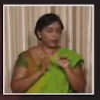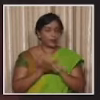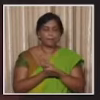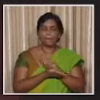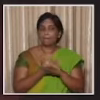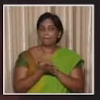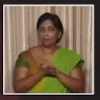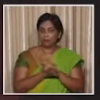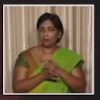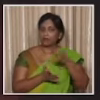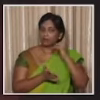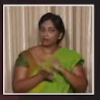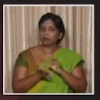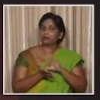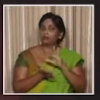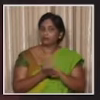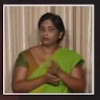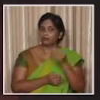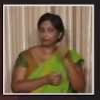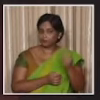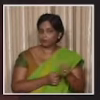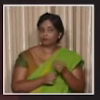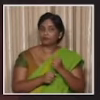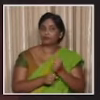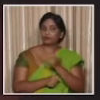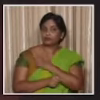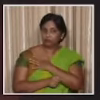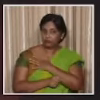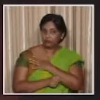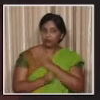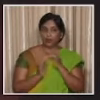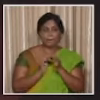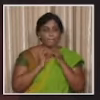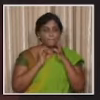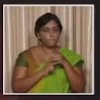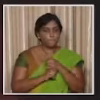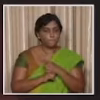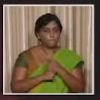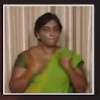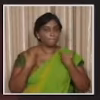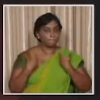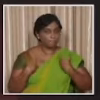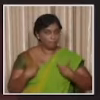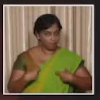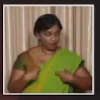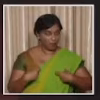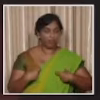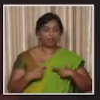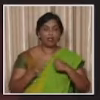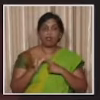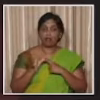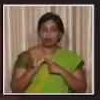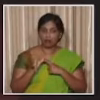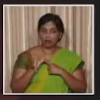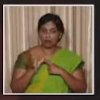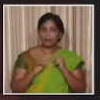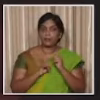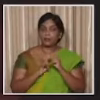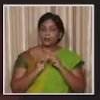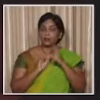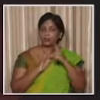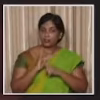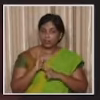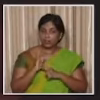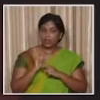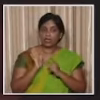තීන්දුවක් ලබා දීලා තිබෙනවා. ගෝඨාභය රාජපක්ෂ, බැසිල් රාජපක්ෂ, මහින්ද රාජපක්ෂ, ආටිගල, පී.බී.